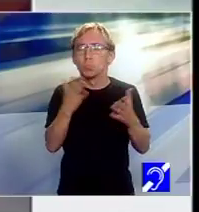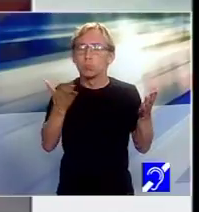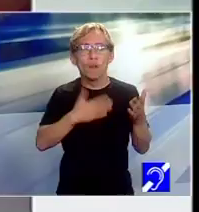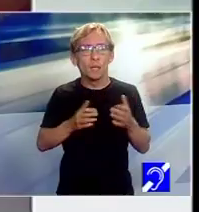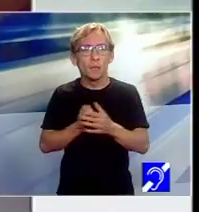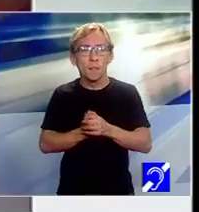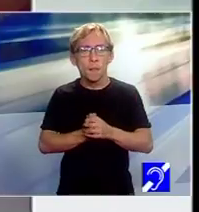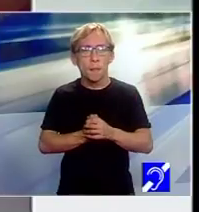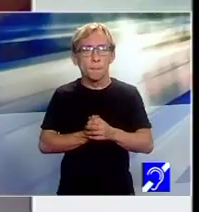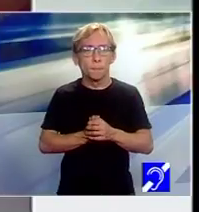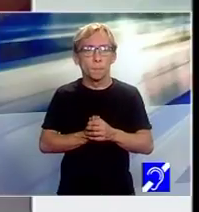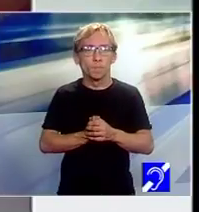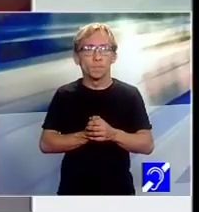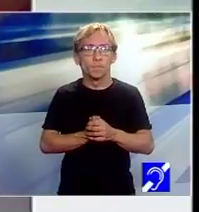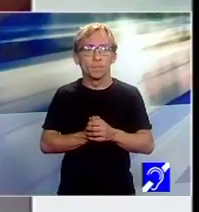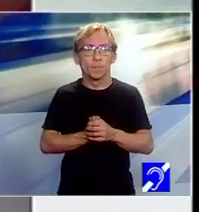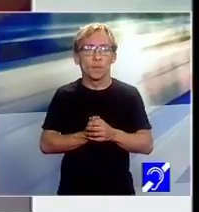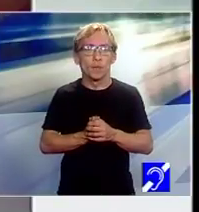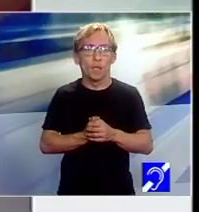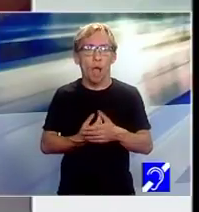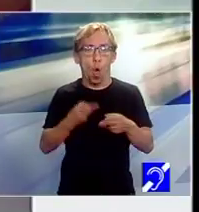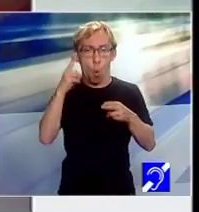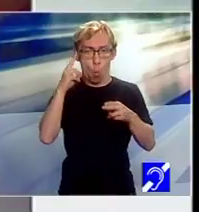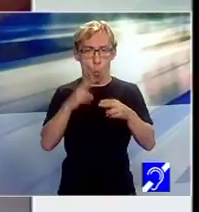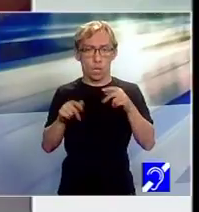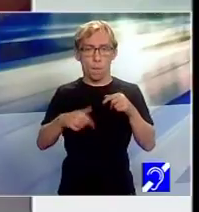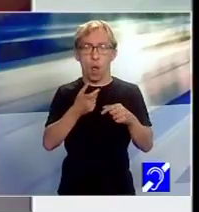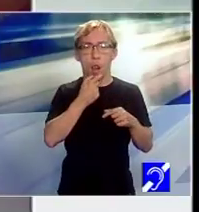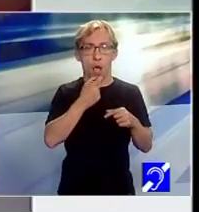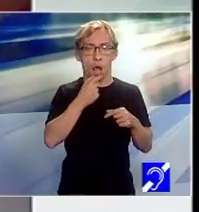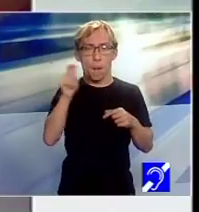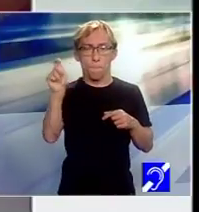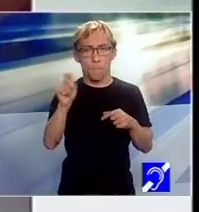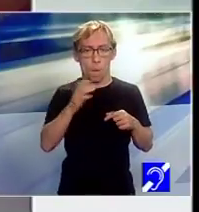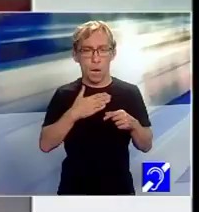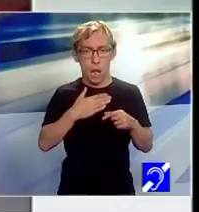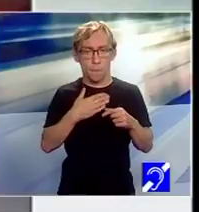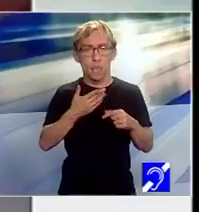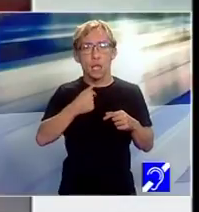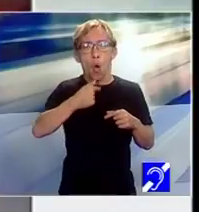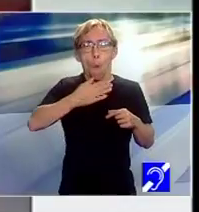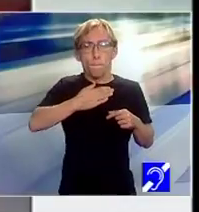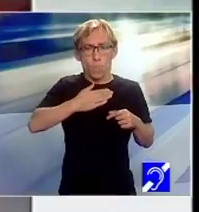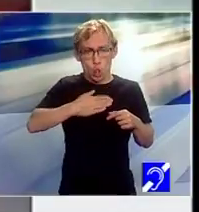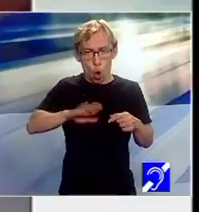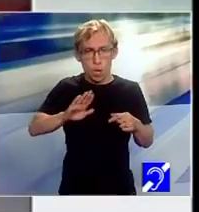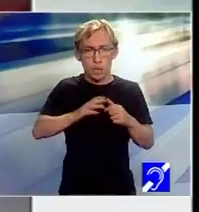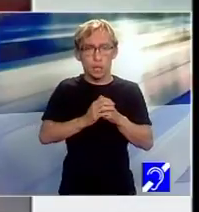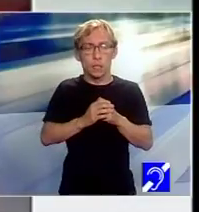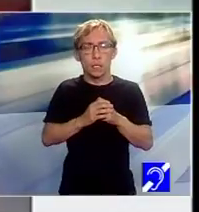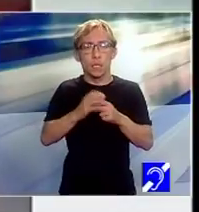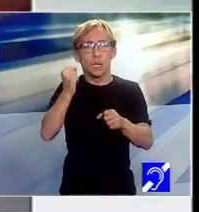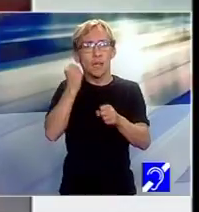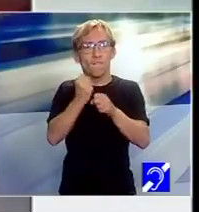la ce vă doriți pentru instituție. Fiind ultimul an din acest mandat, din acest proiect pe care eu l-am, îmi doresc multă liniște ca să pot să-mi